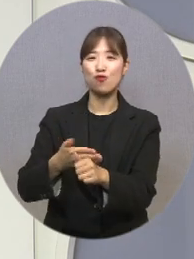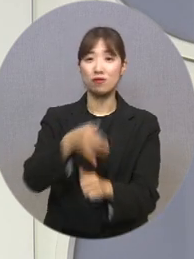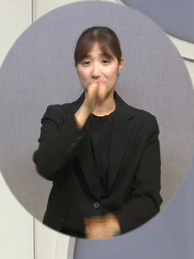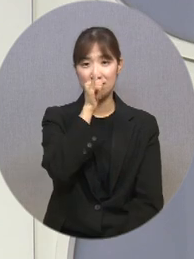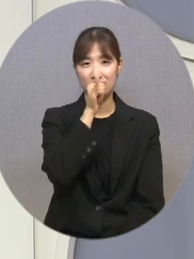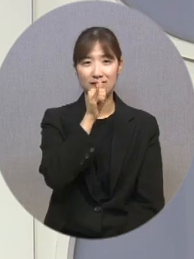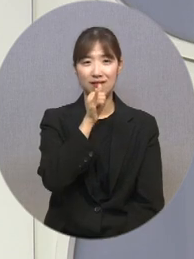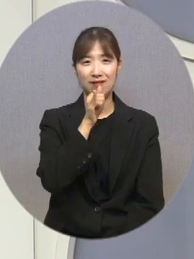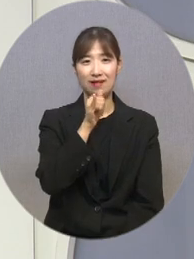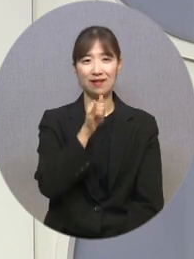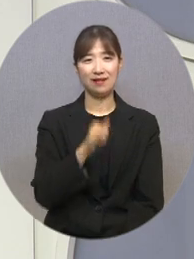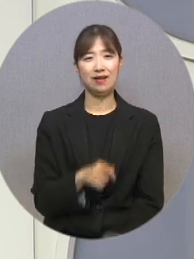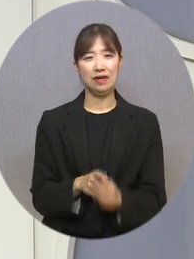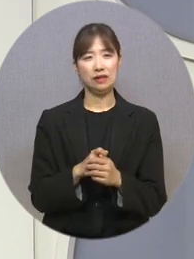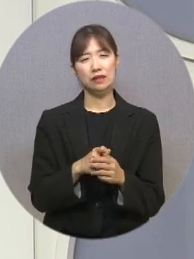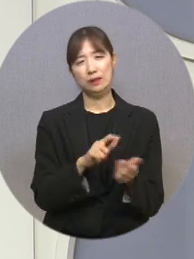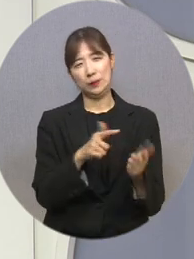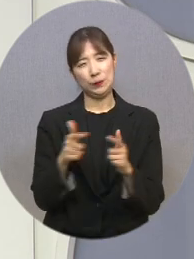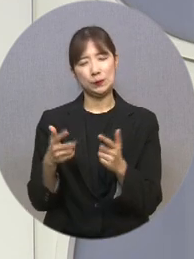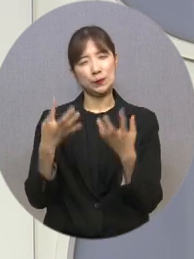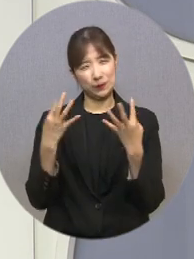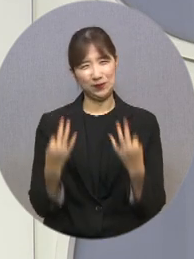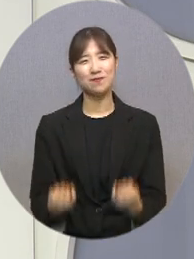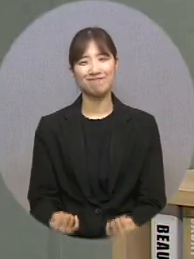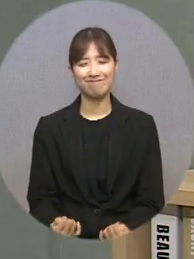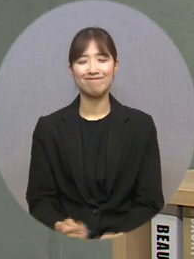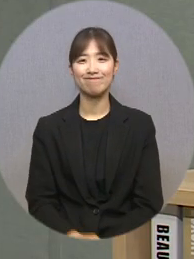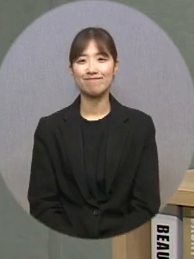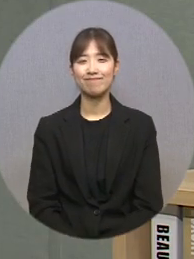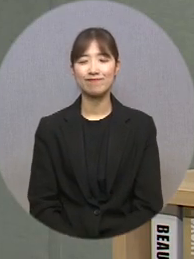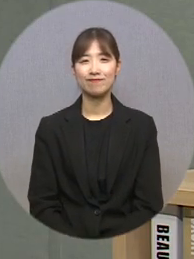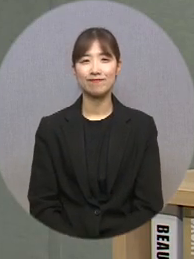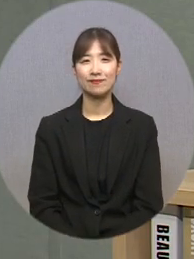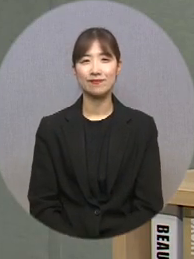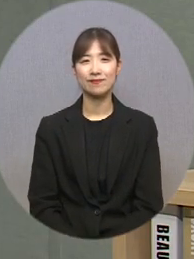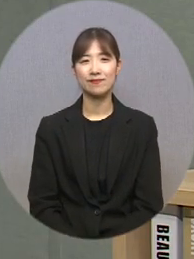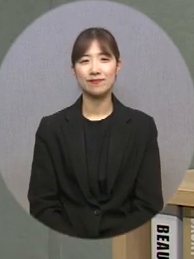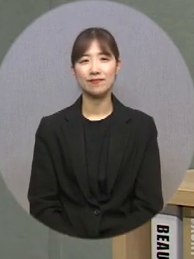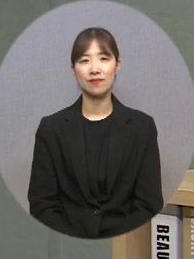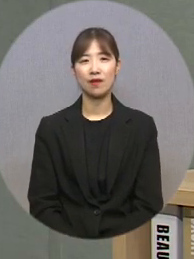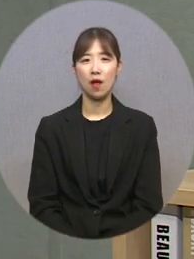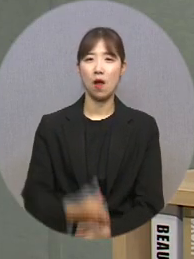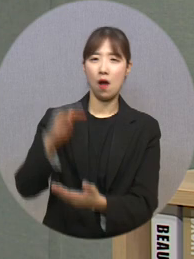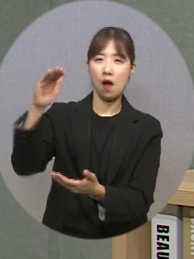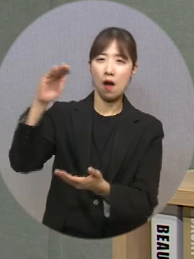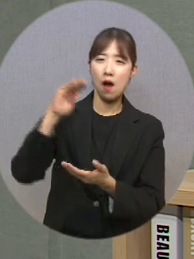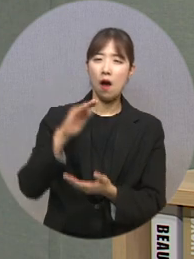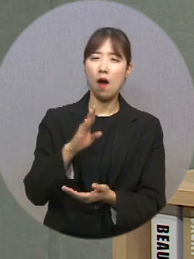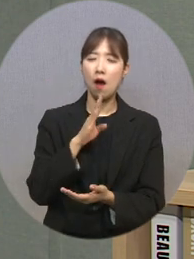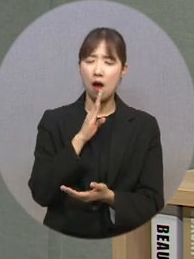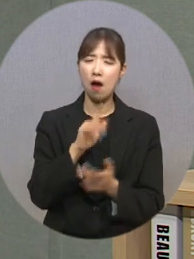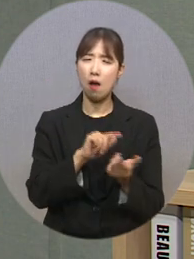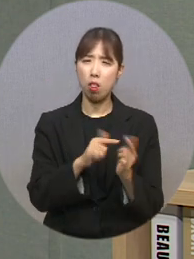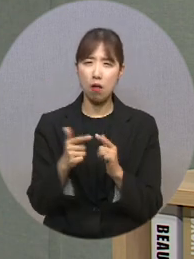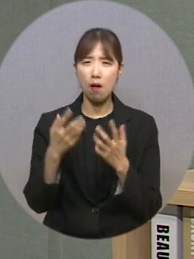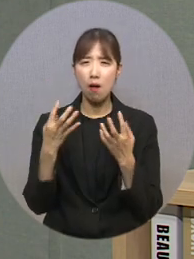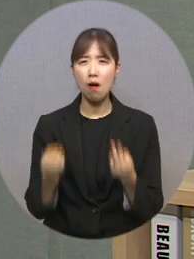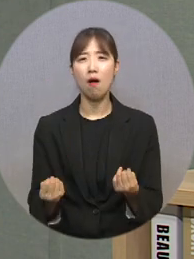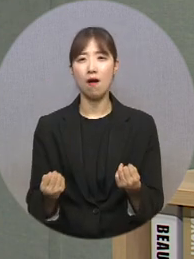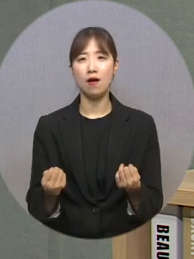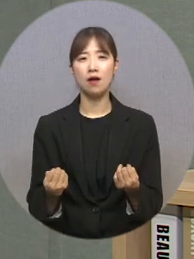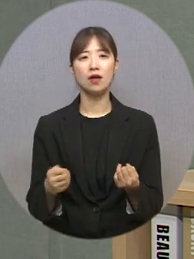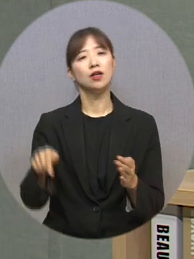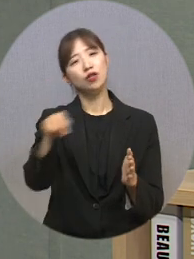이렇게 하는데 그러니까 등등 뭐 여러 가지 되게 많습니다. 특징이. 지금 얘기를 들으니까 뭐 다양한데 예, 예.